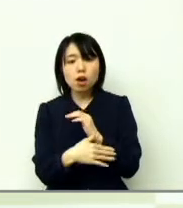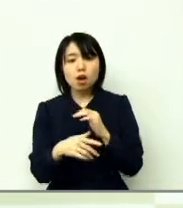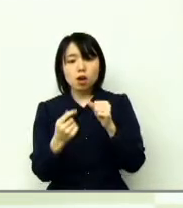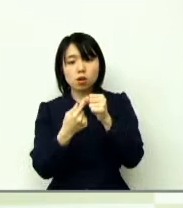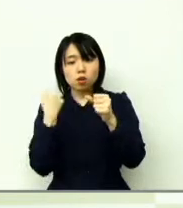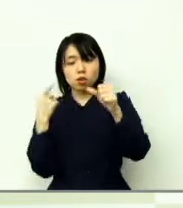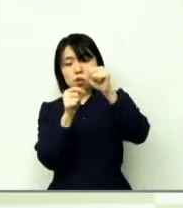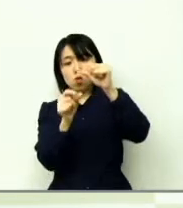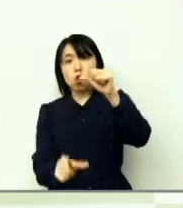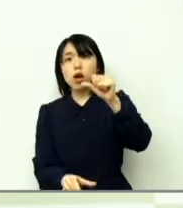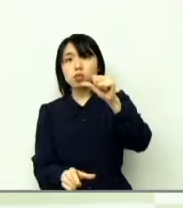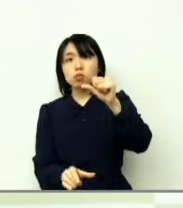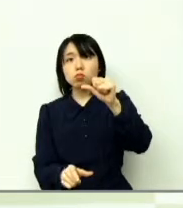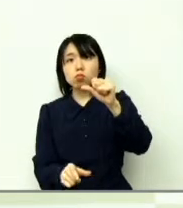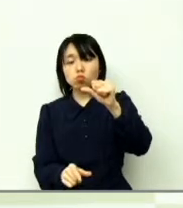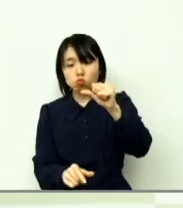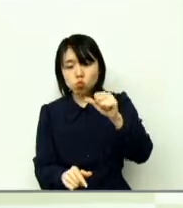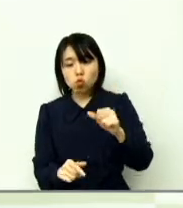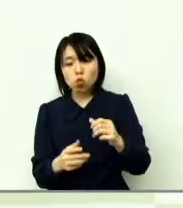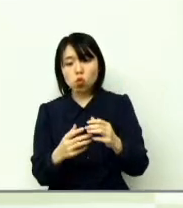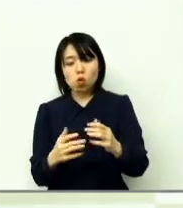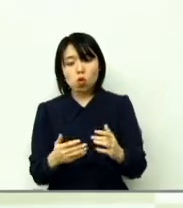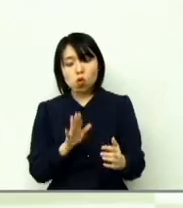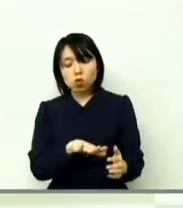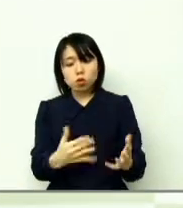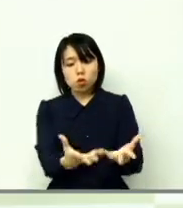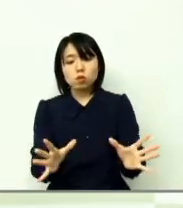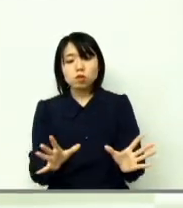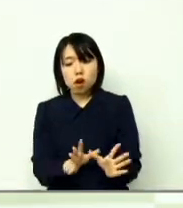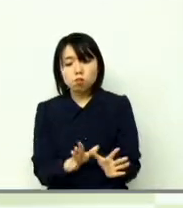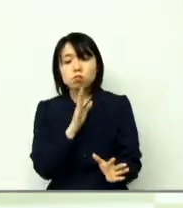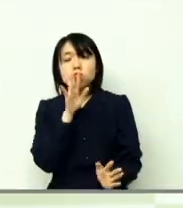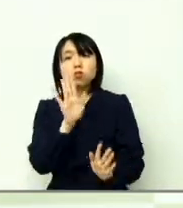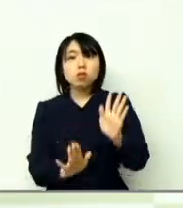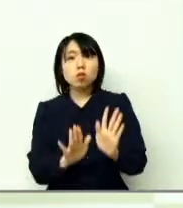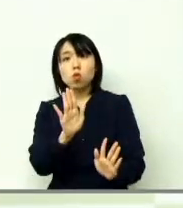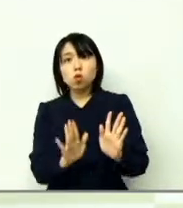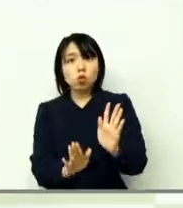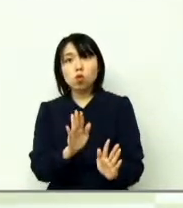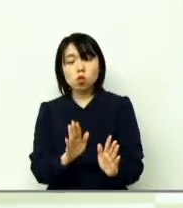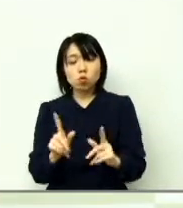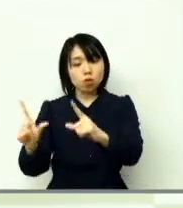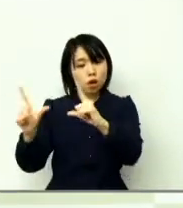ブの実施状況について発表がございました。本市では